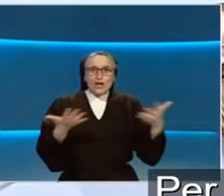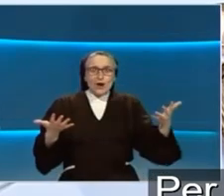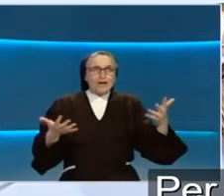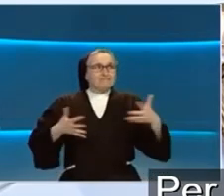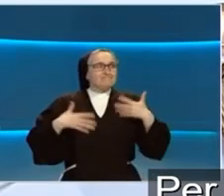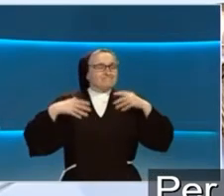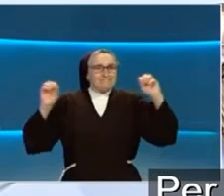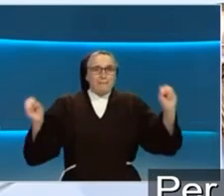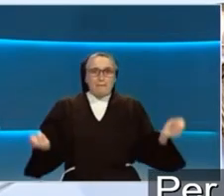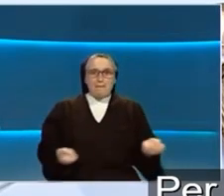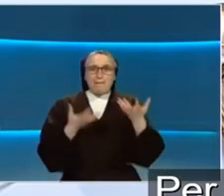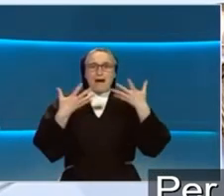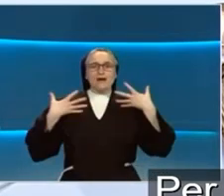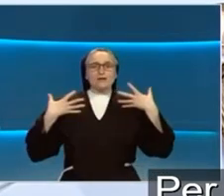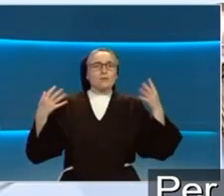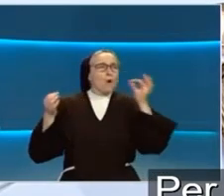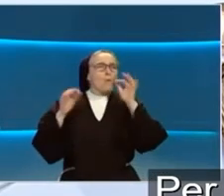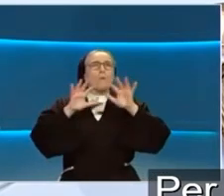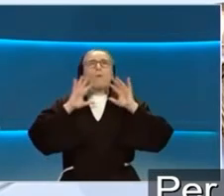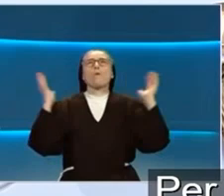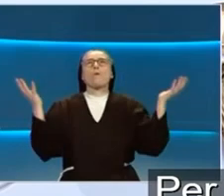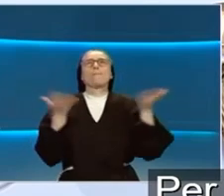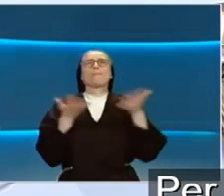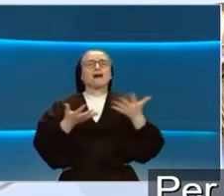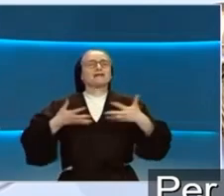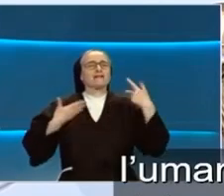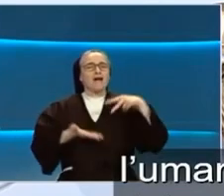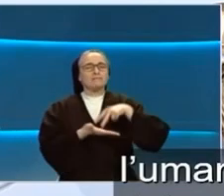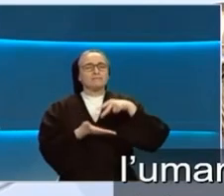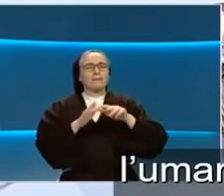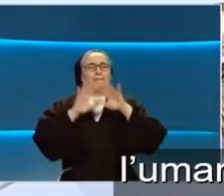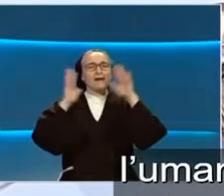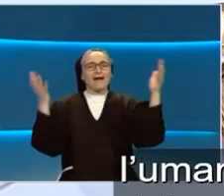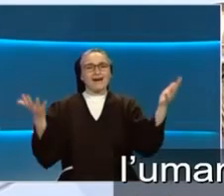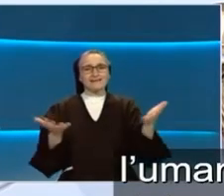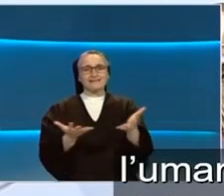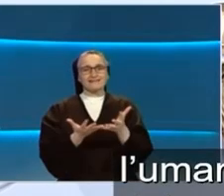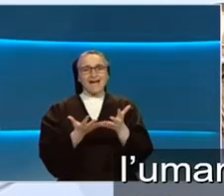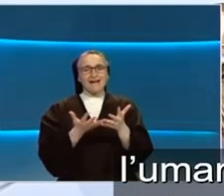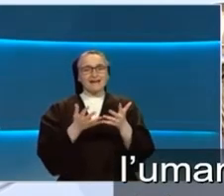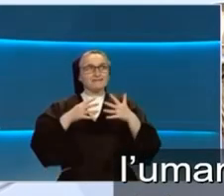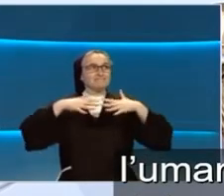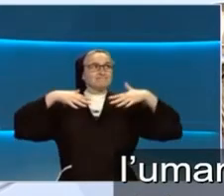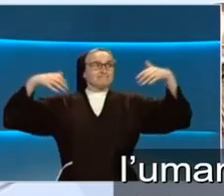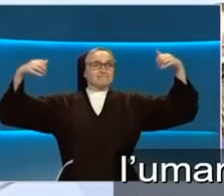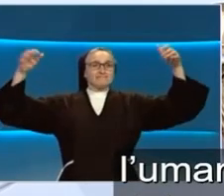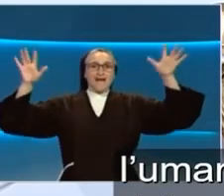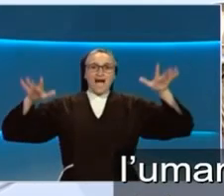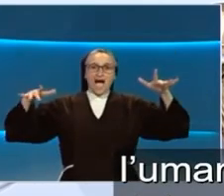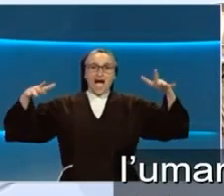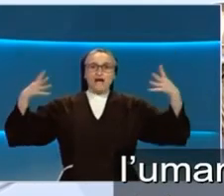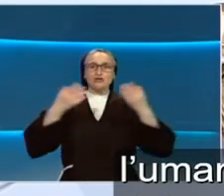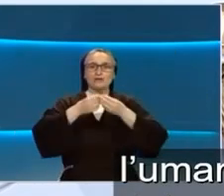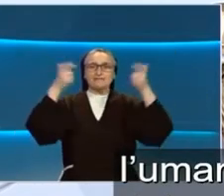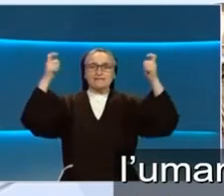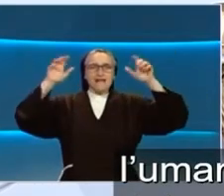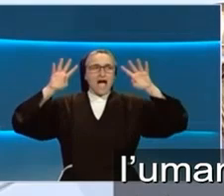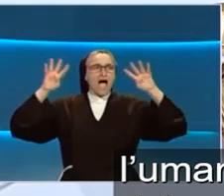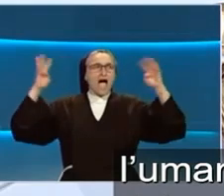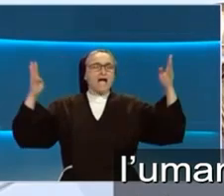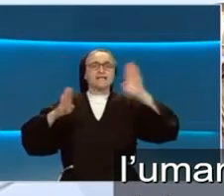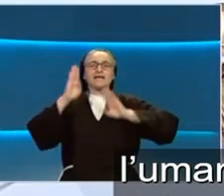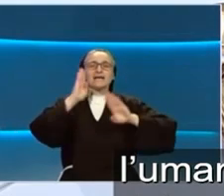orbe terrarum mundus exultat. Set est superne virtutes atque angelice